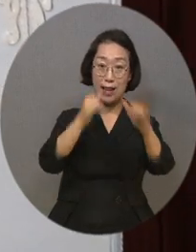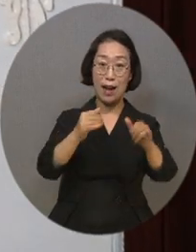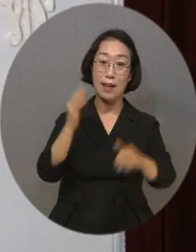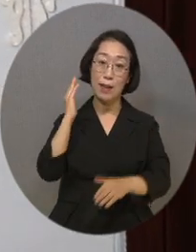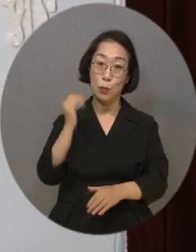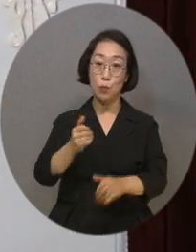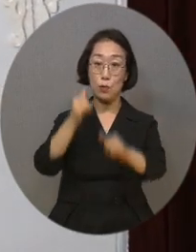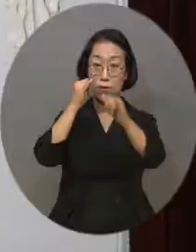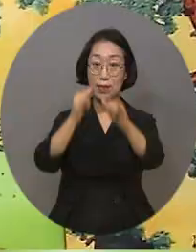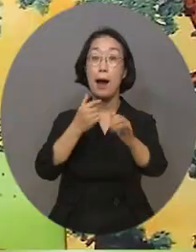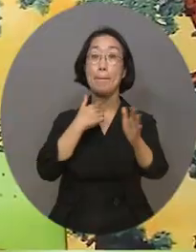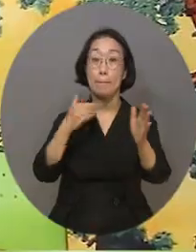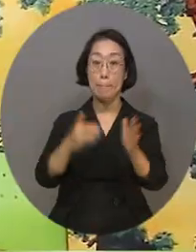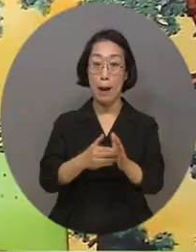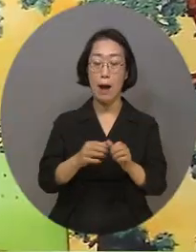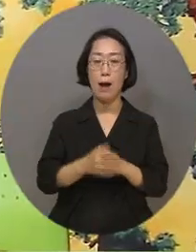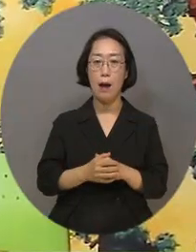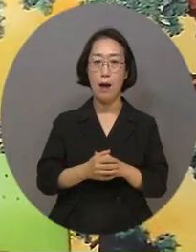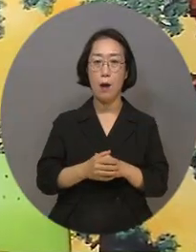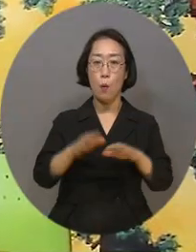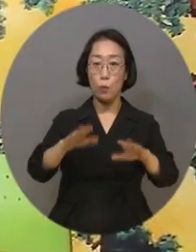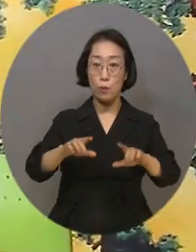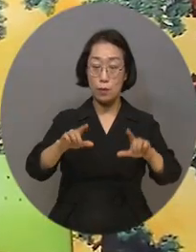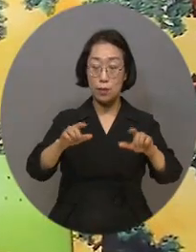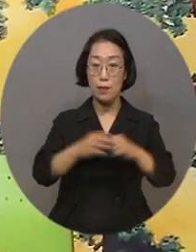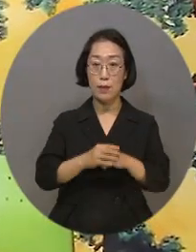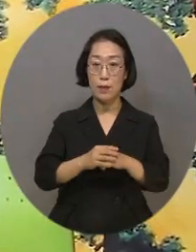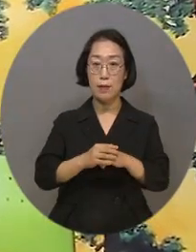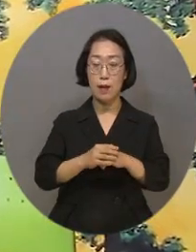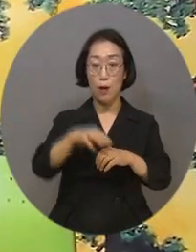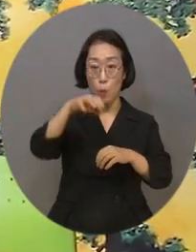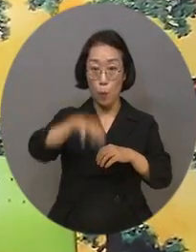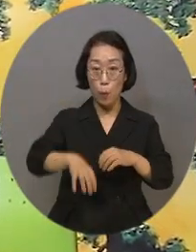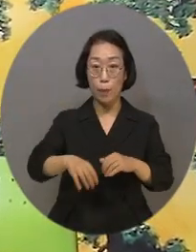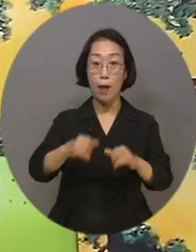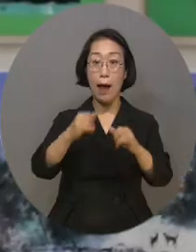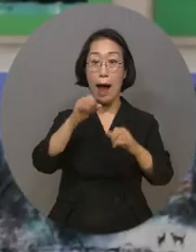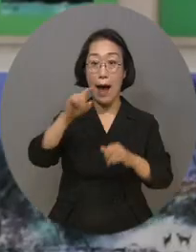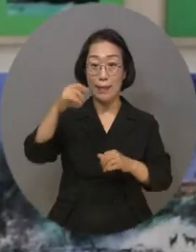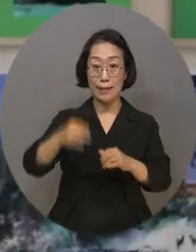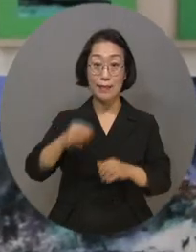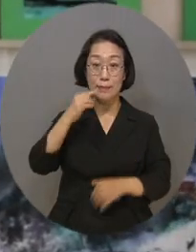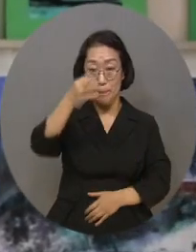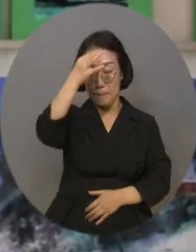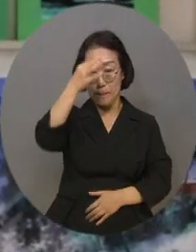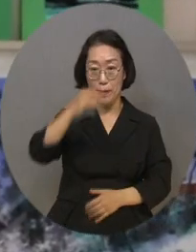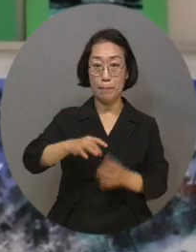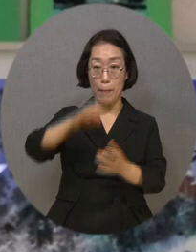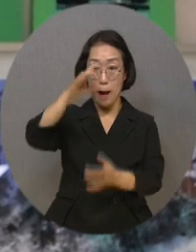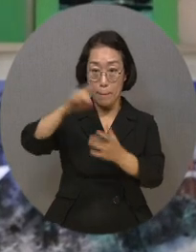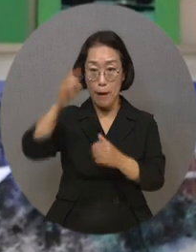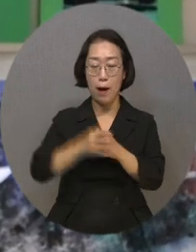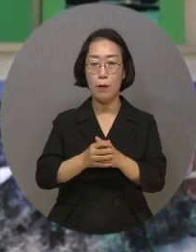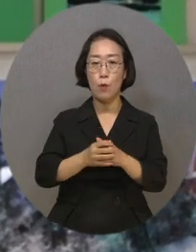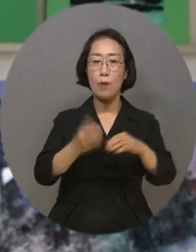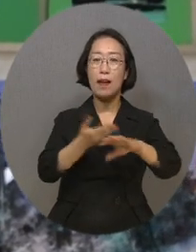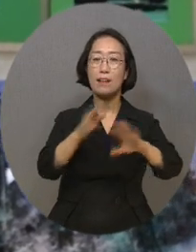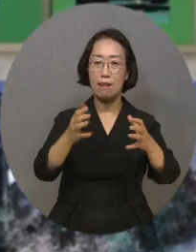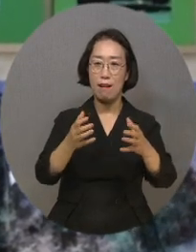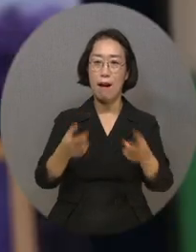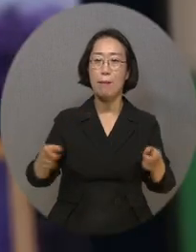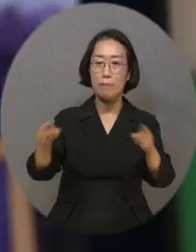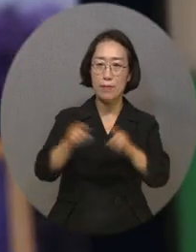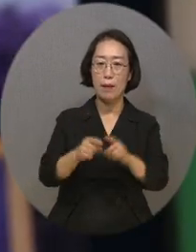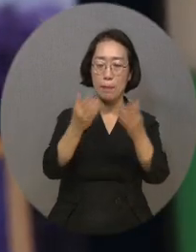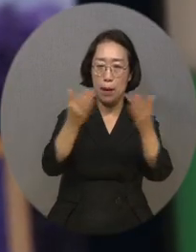수상한 바 있으며 국립현대미술관 아트뱅크 공모 당선 및 한중 소화연전